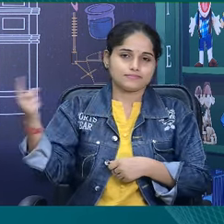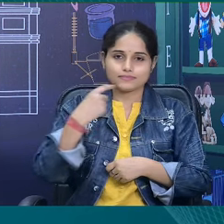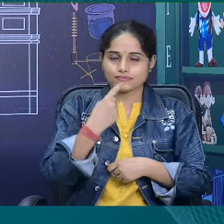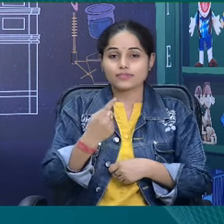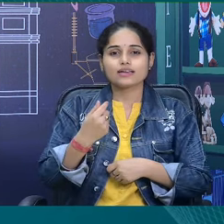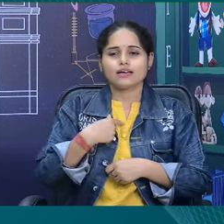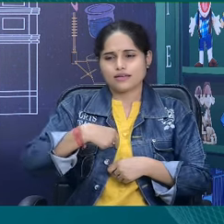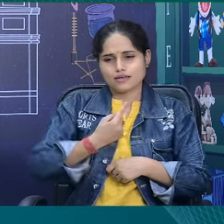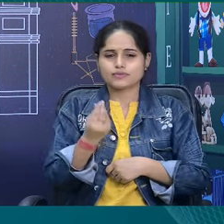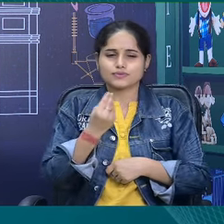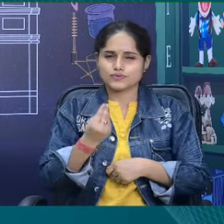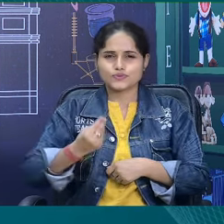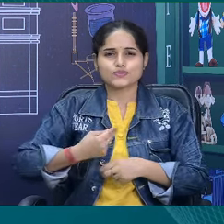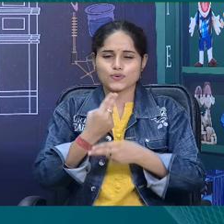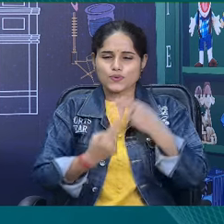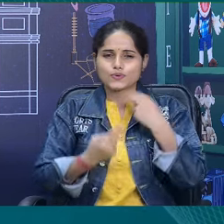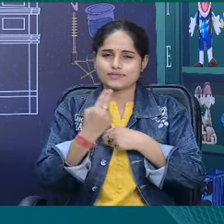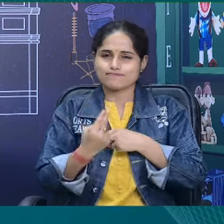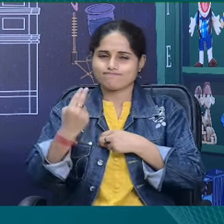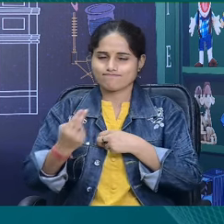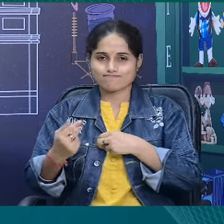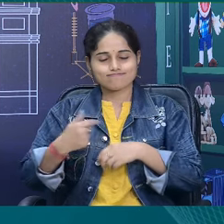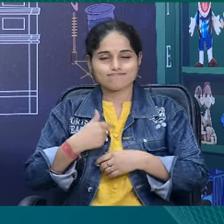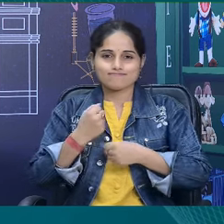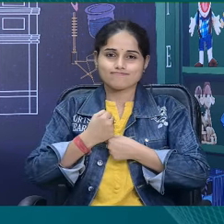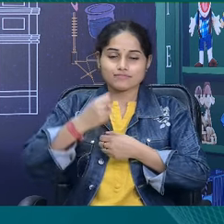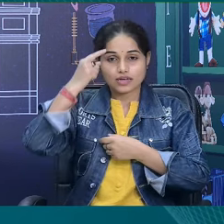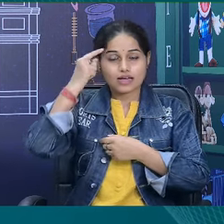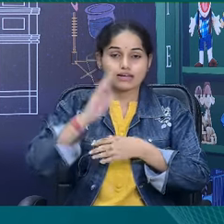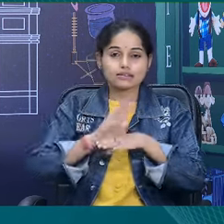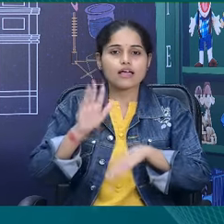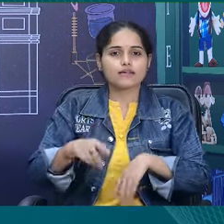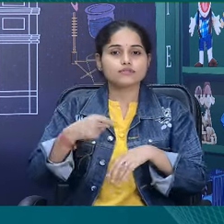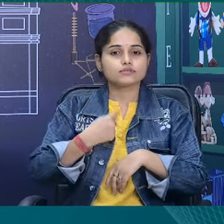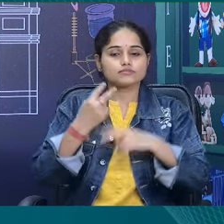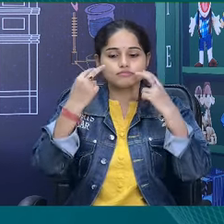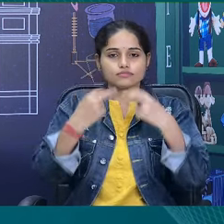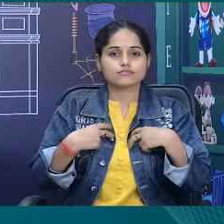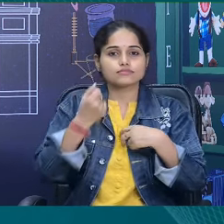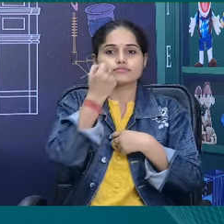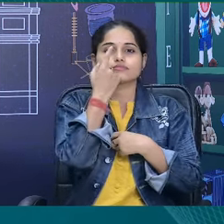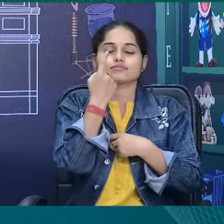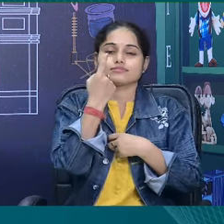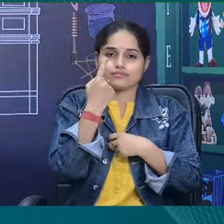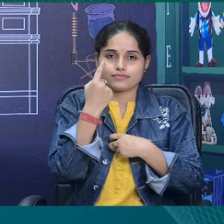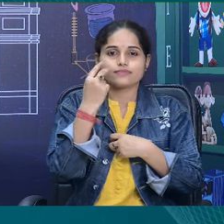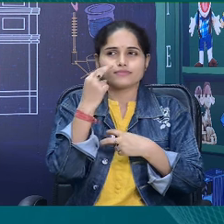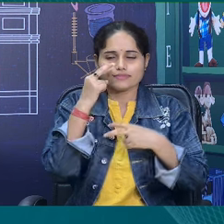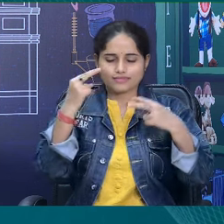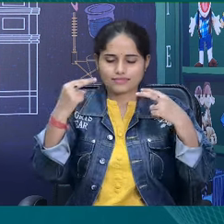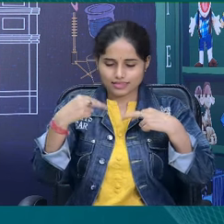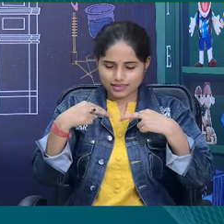कुछ ना कुछ कला छिपी होती है और हर हर किसी में क्रिएटिविटी होती है बस उसे पहचानने की जरूरत होती है अगर आप के अंदर